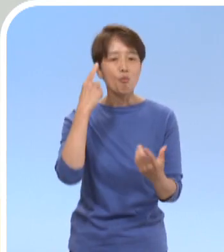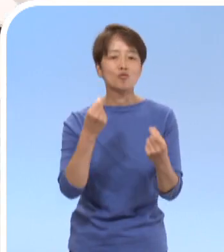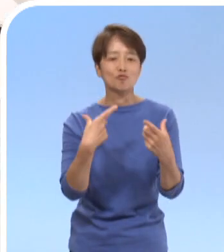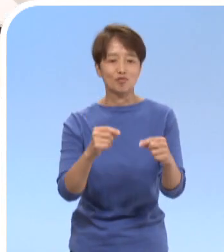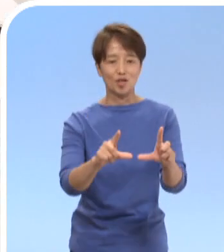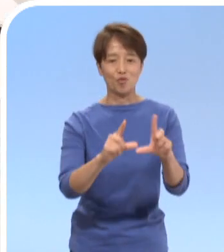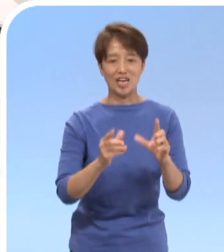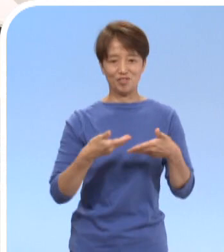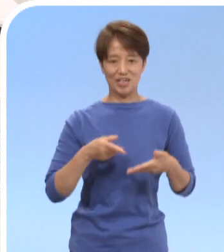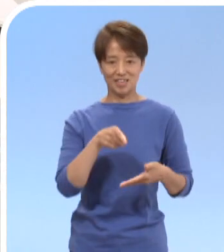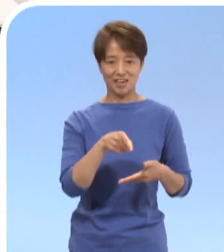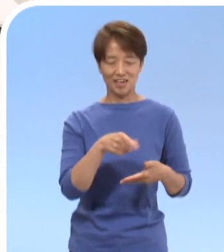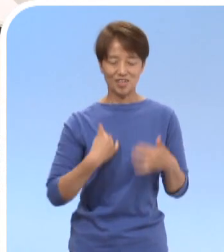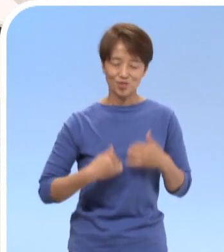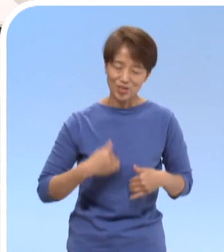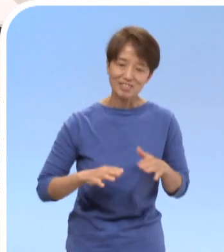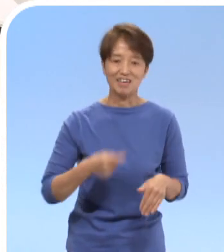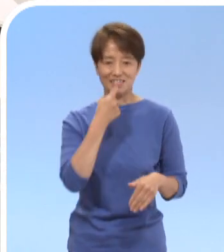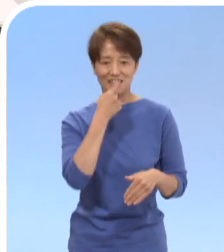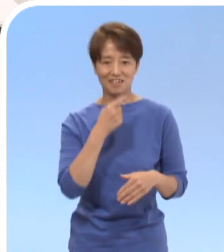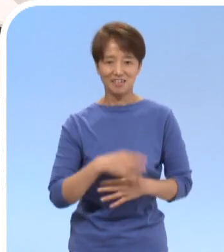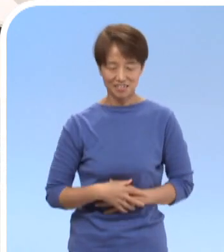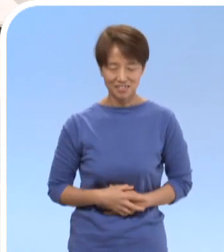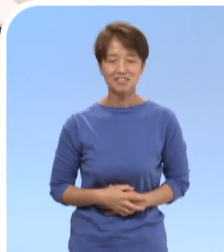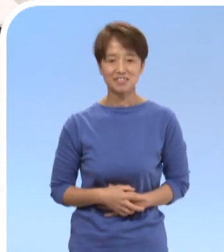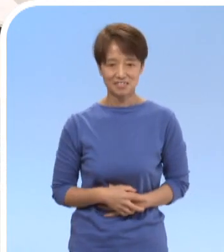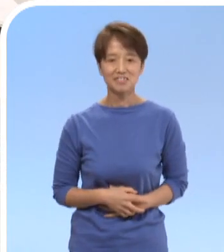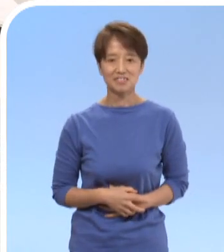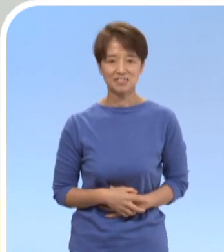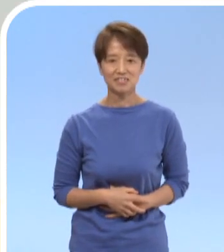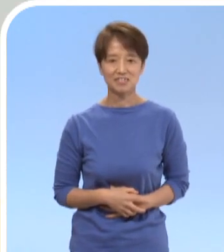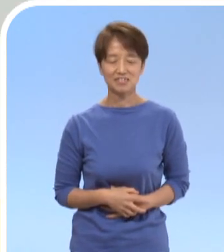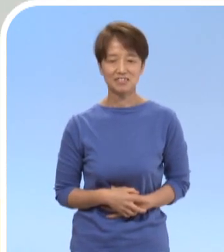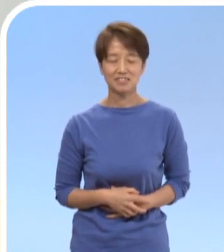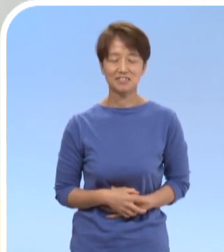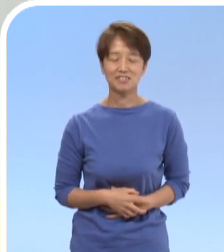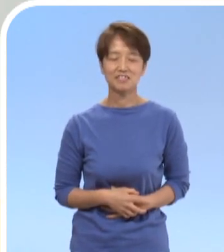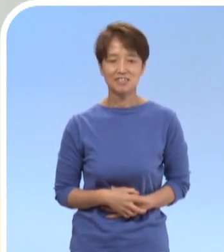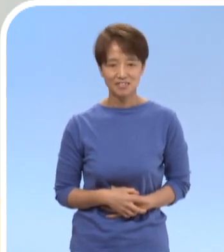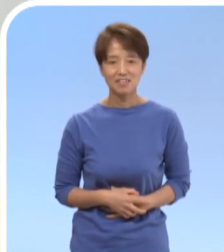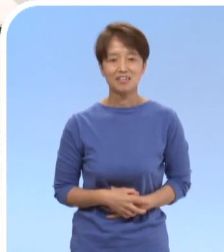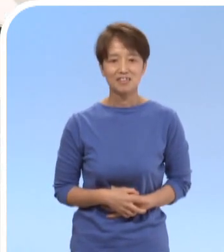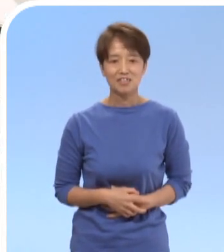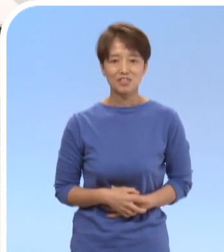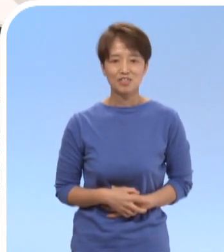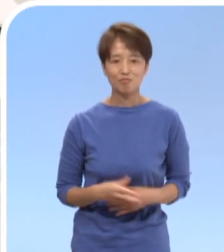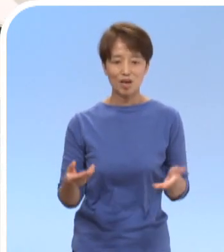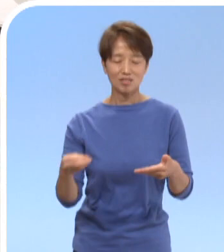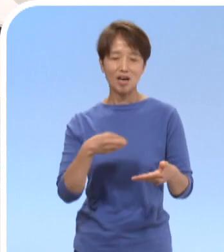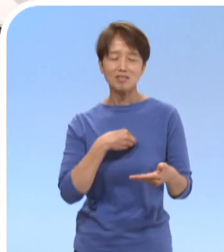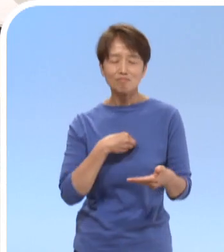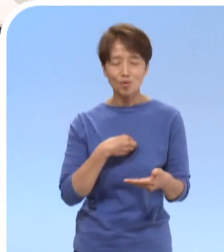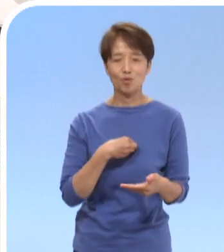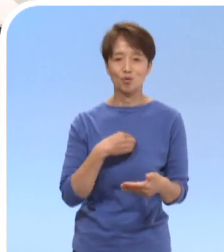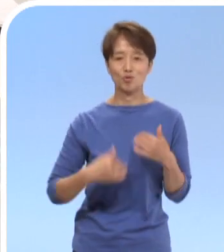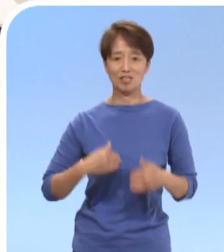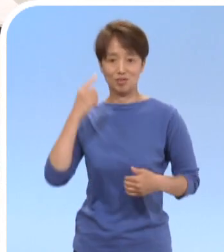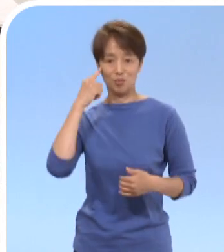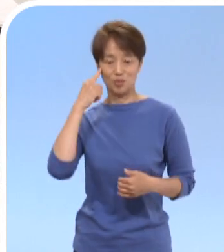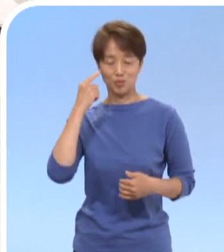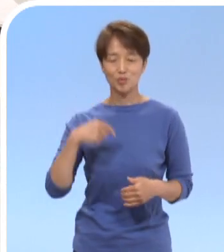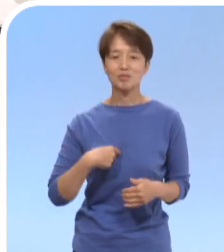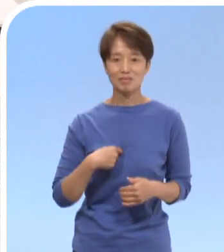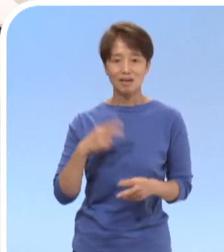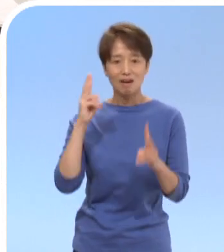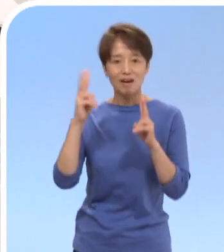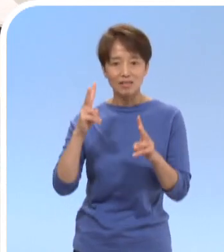答えてくれた。これが非常に嬉しかったんですね。 いや、社員さんも嬉しいよね、会社が